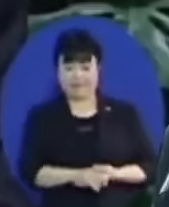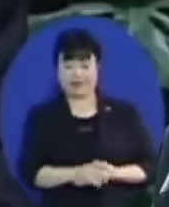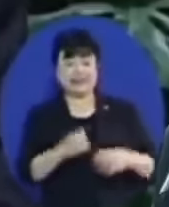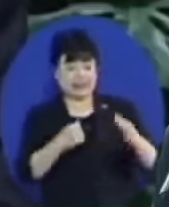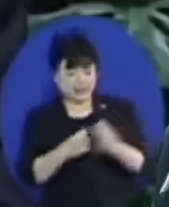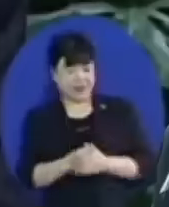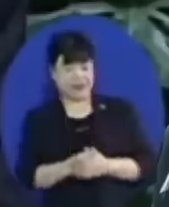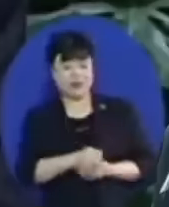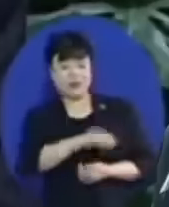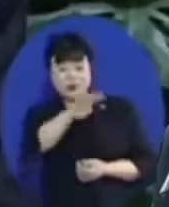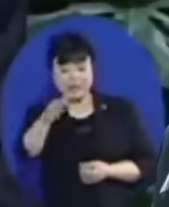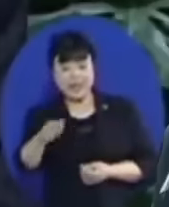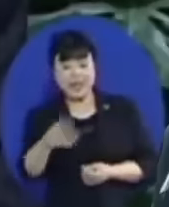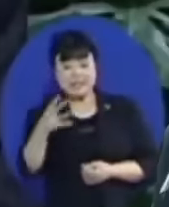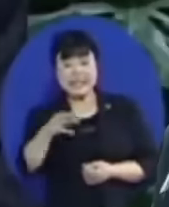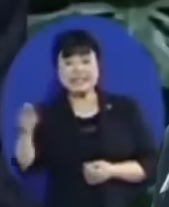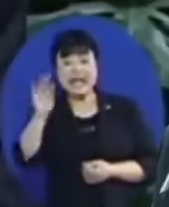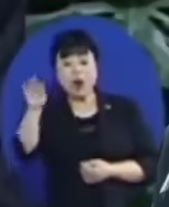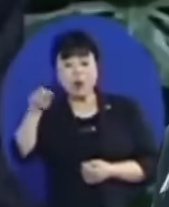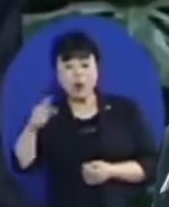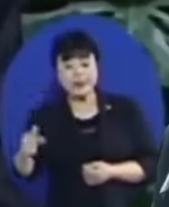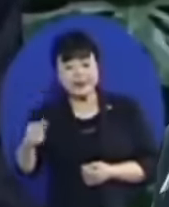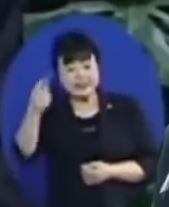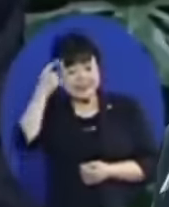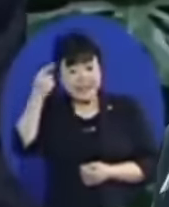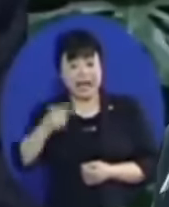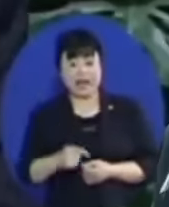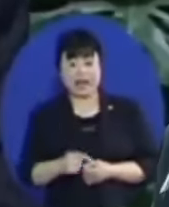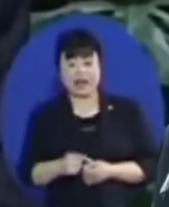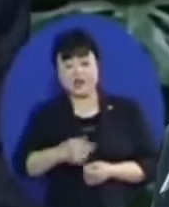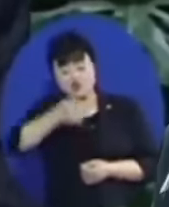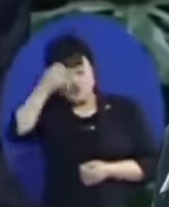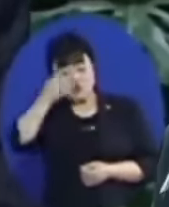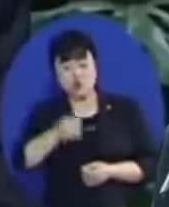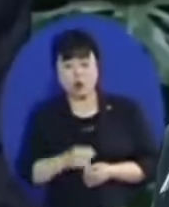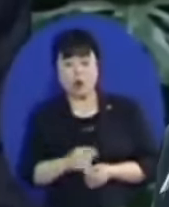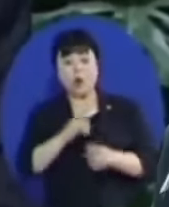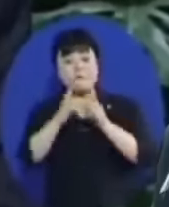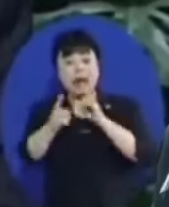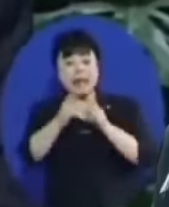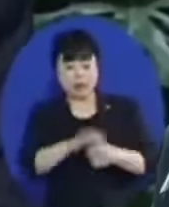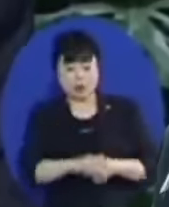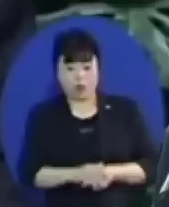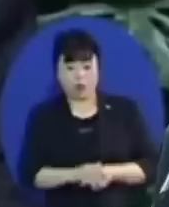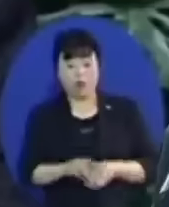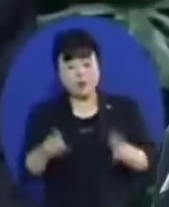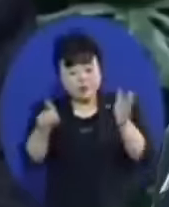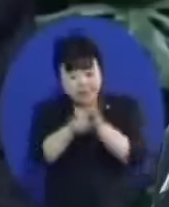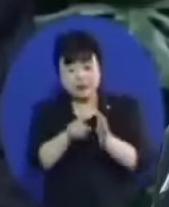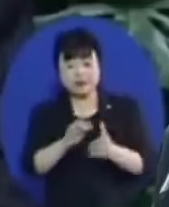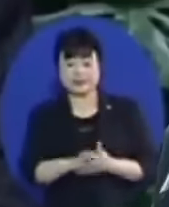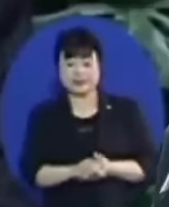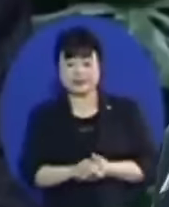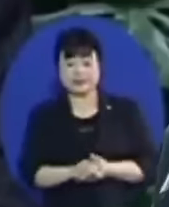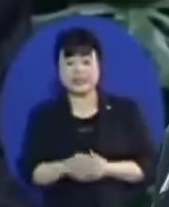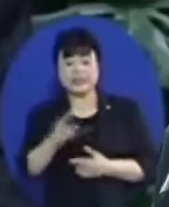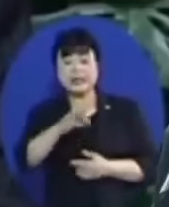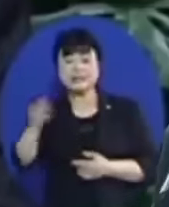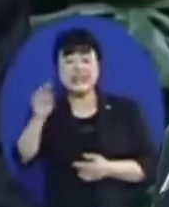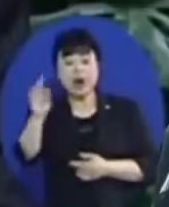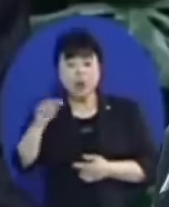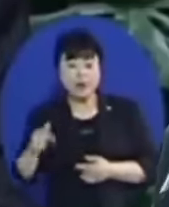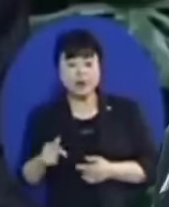그러므로 우리가 4차원의 세계에서 생각하고 꿈꾸고 말하고 믿는 것이 3차원의